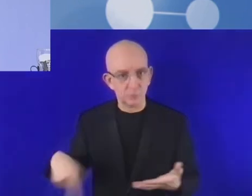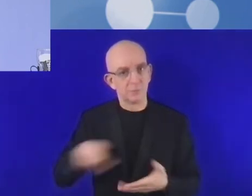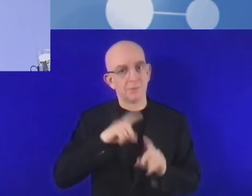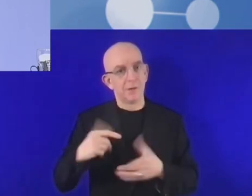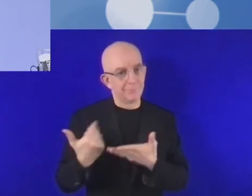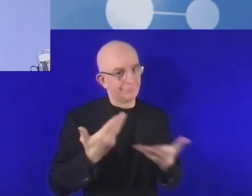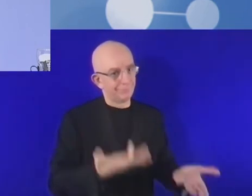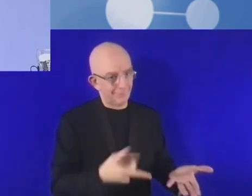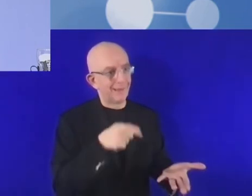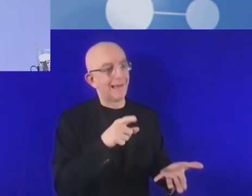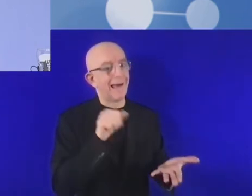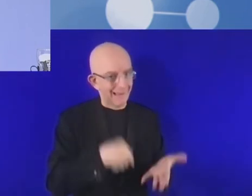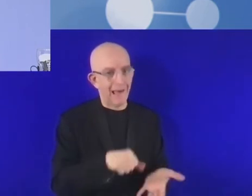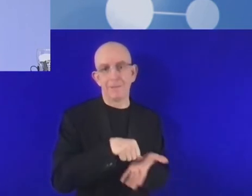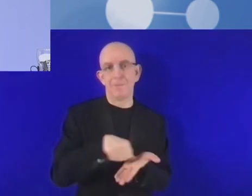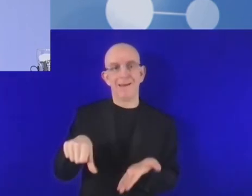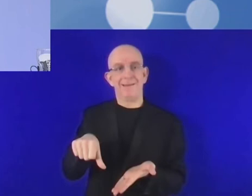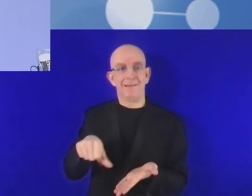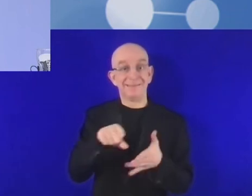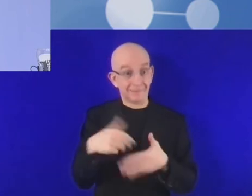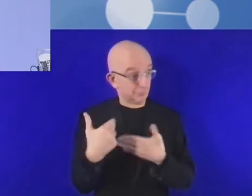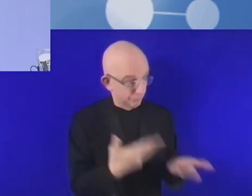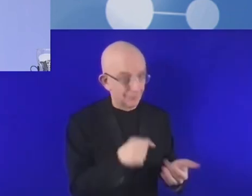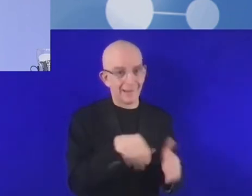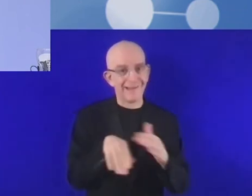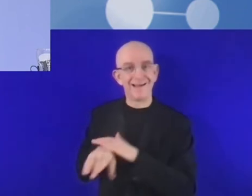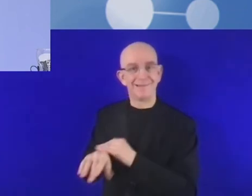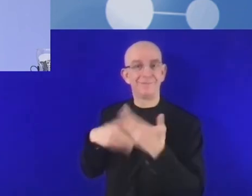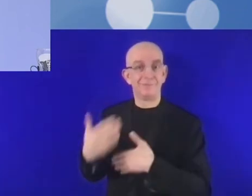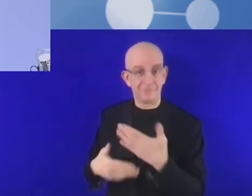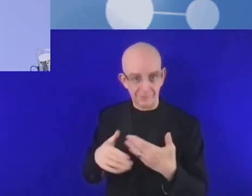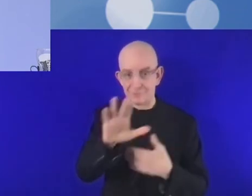一个问题就是金融模式。